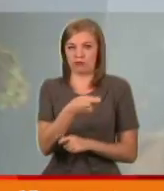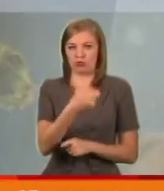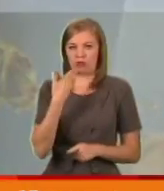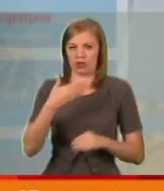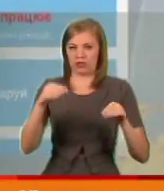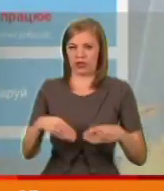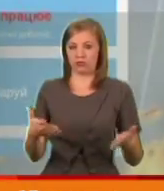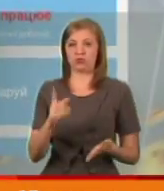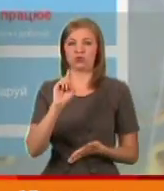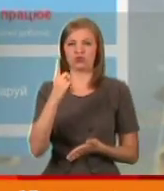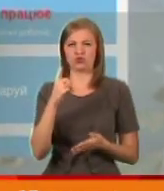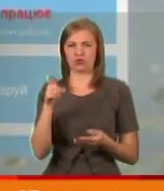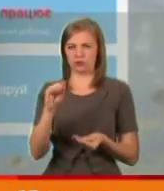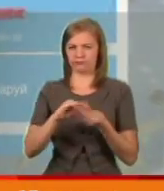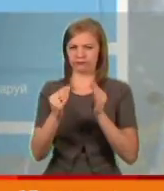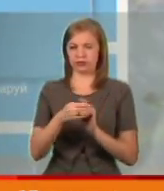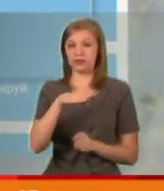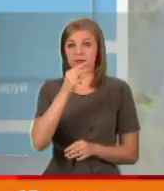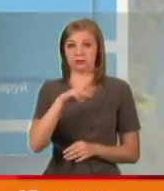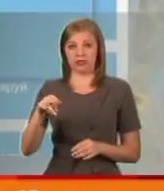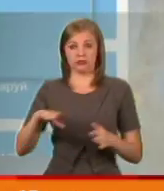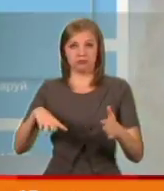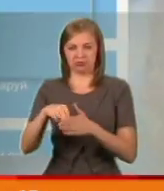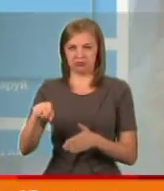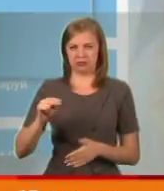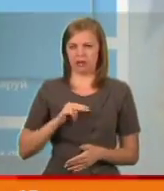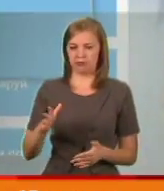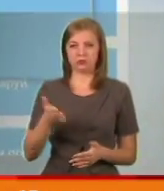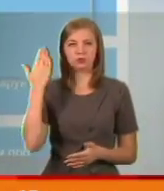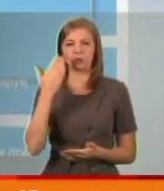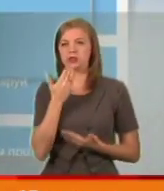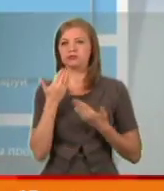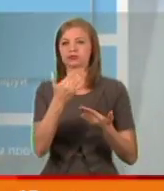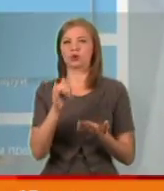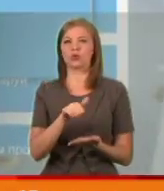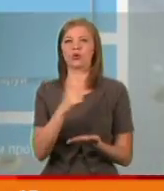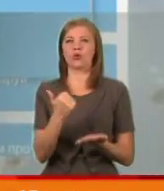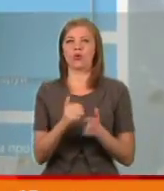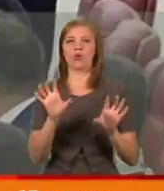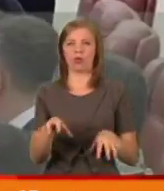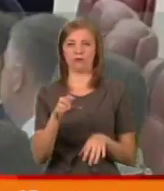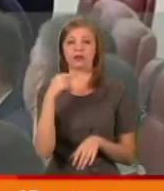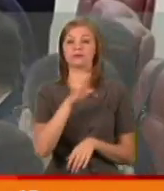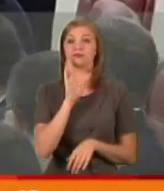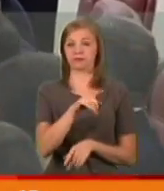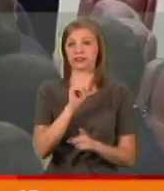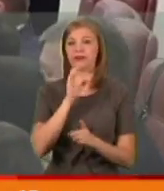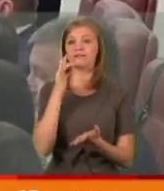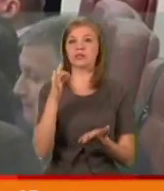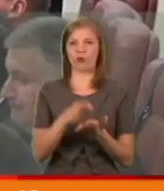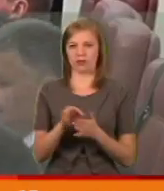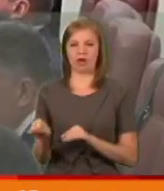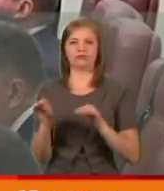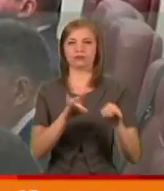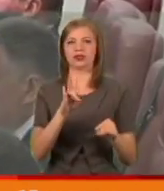декларацію. Чому ресурси, що стали державі в мільйони гривень, не працюють, тоді поцікавилися в голови НАЗК Наталії Корчак. Та відповідальність переклала